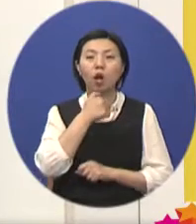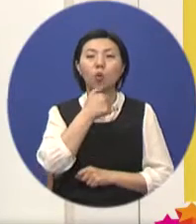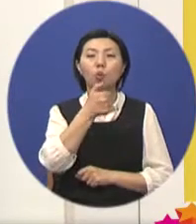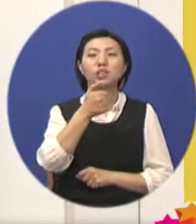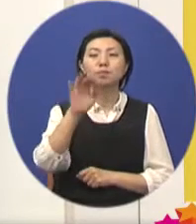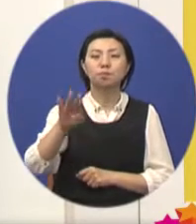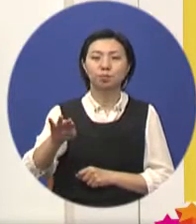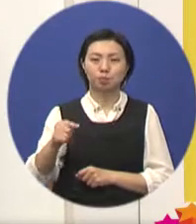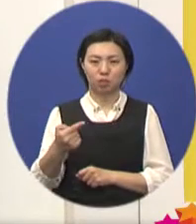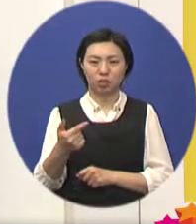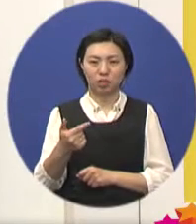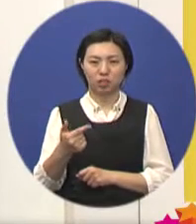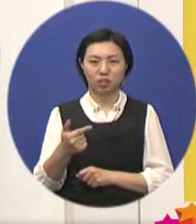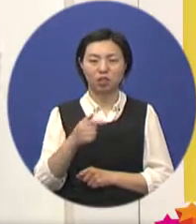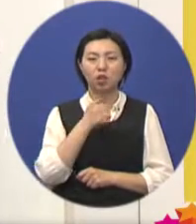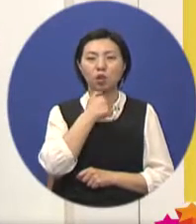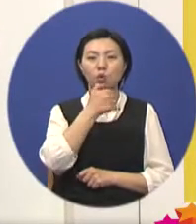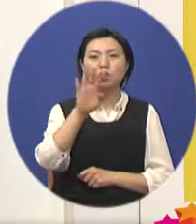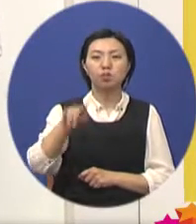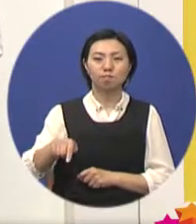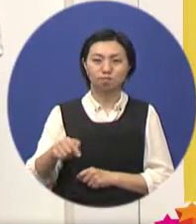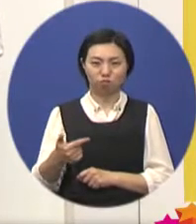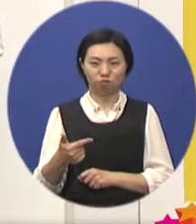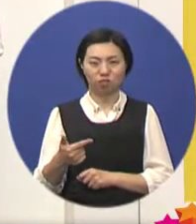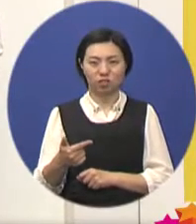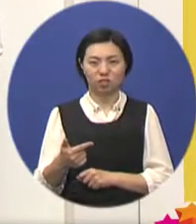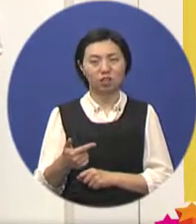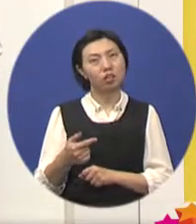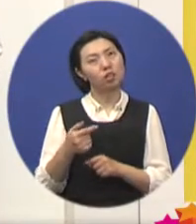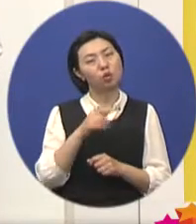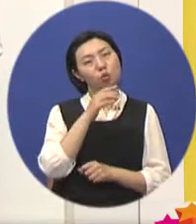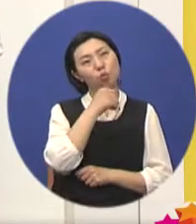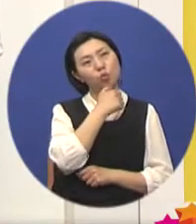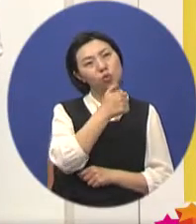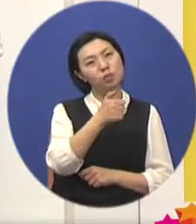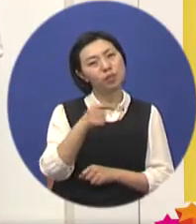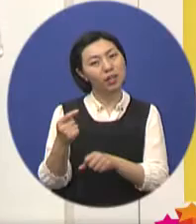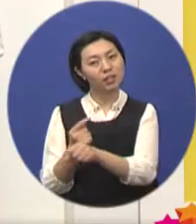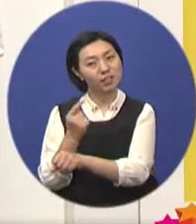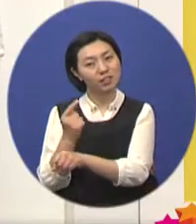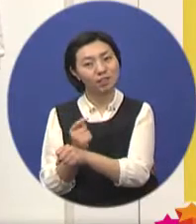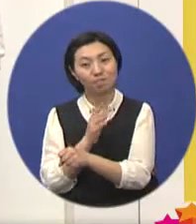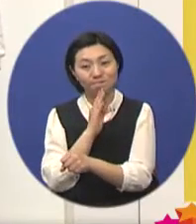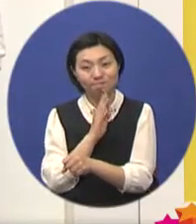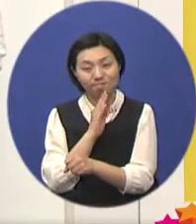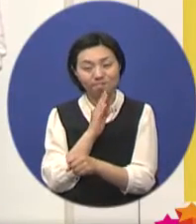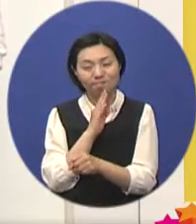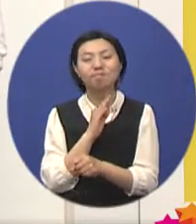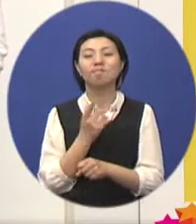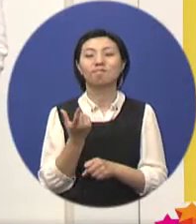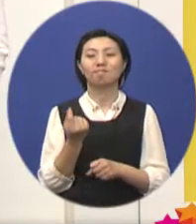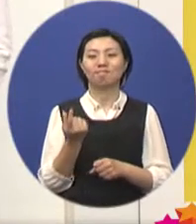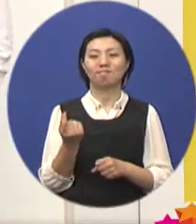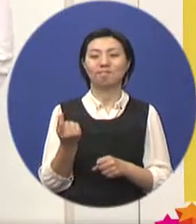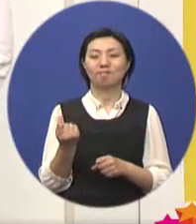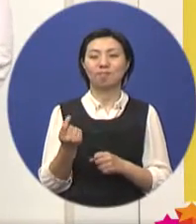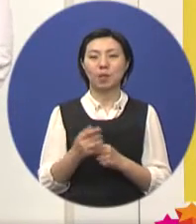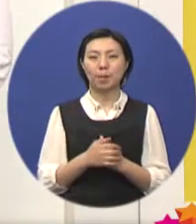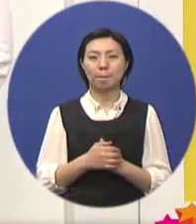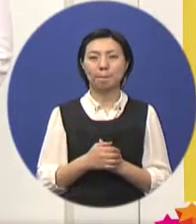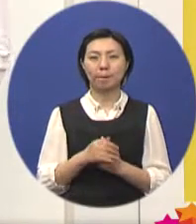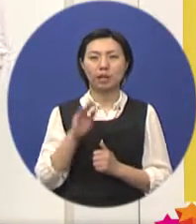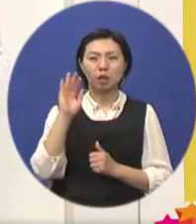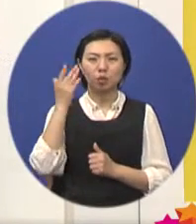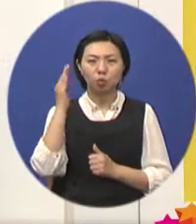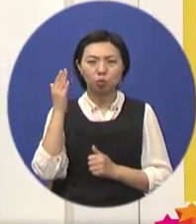아. 50분 거리입니다. 아, 50분에서 1시간 정도 예, 걸리시구만요. 예. 예. 예. 어, 요즘